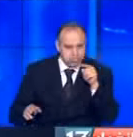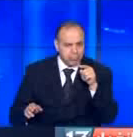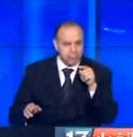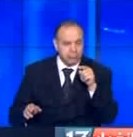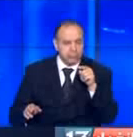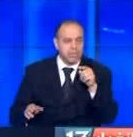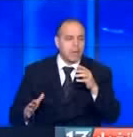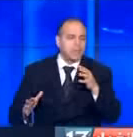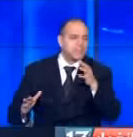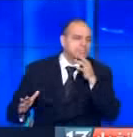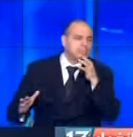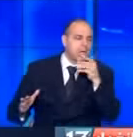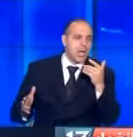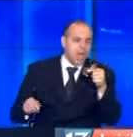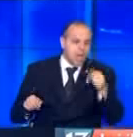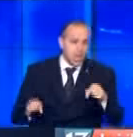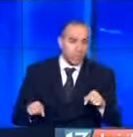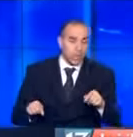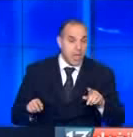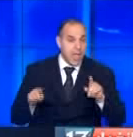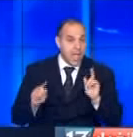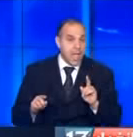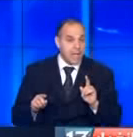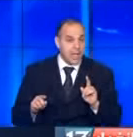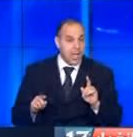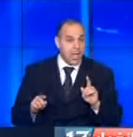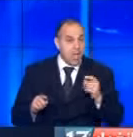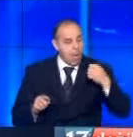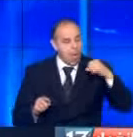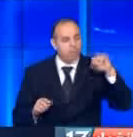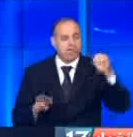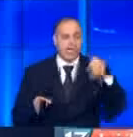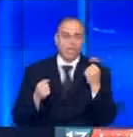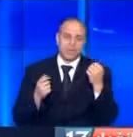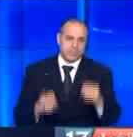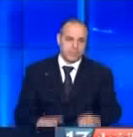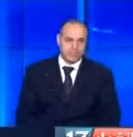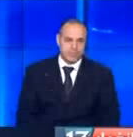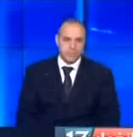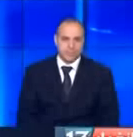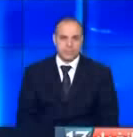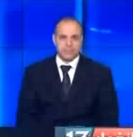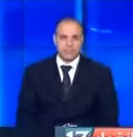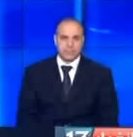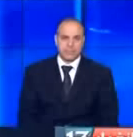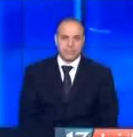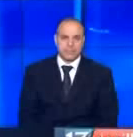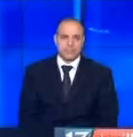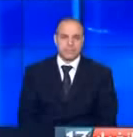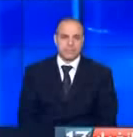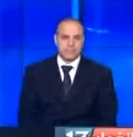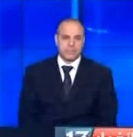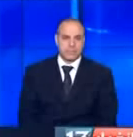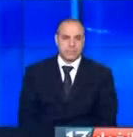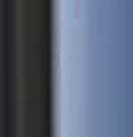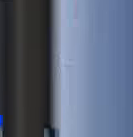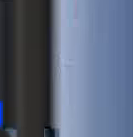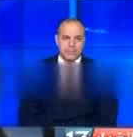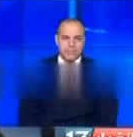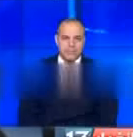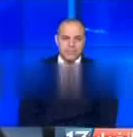تأهلنا، تم التعامل معه بكل قسوة عديد المرات، وأعتقد أنه يستحق أن تتم معاملته بصورة أفضل